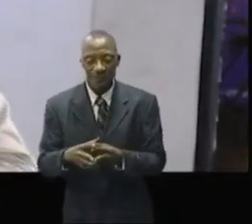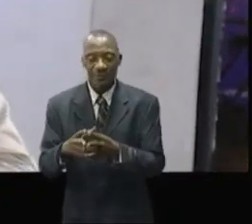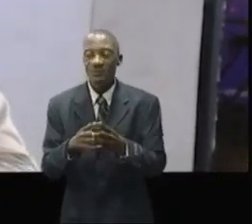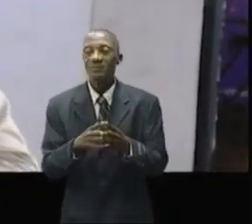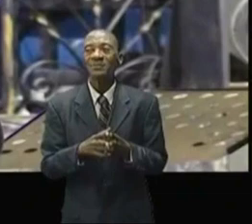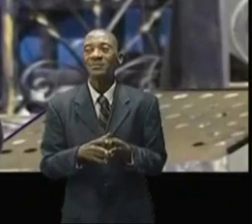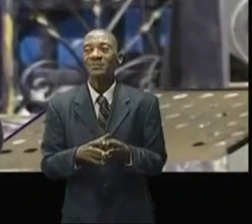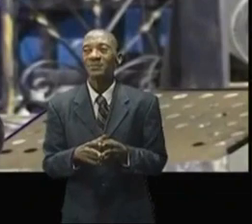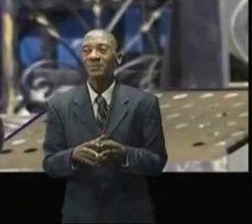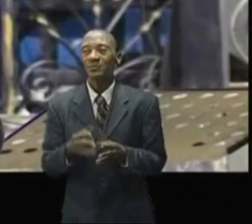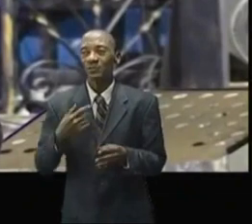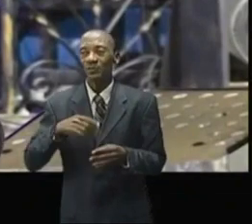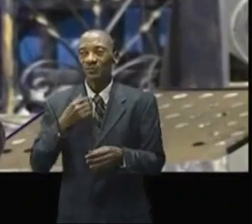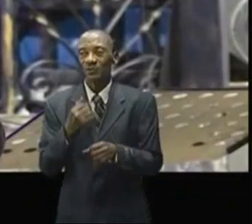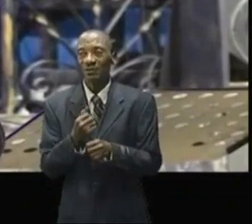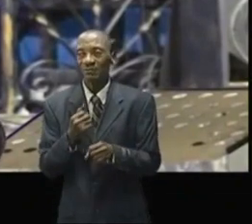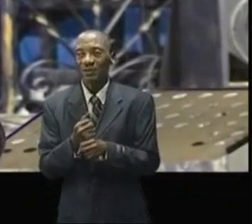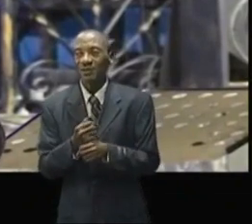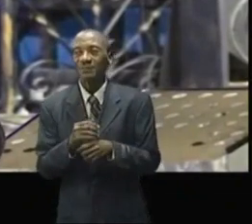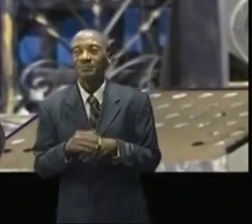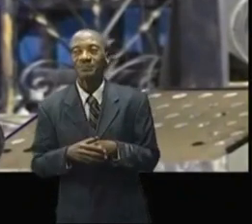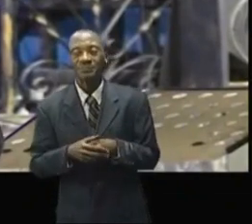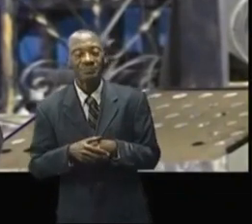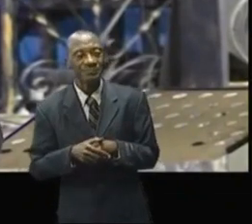nation. Et la Bible dit,